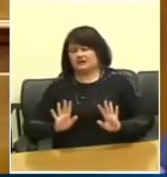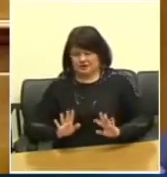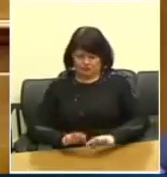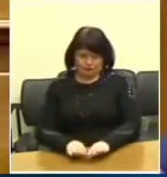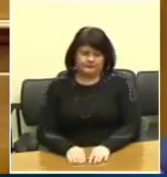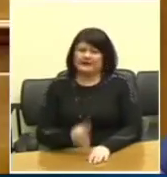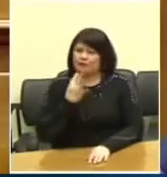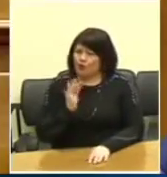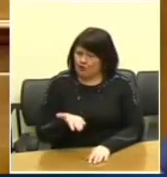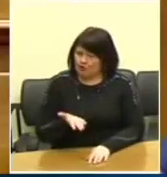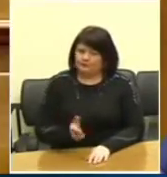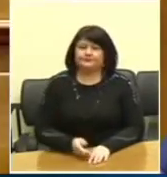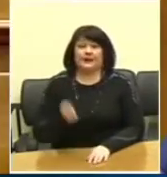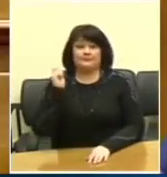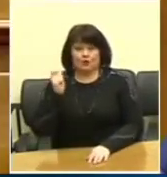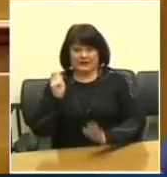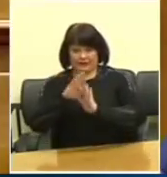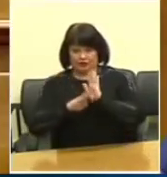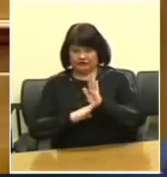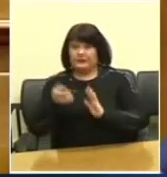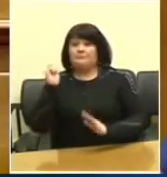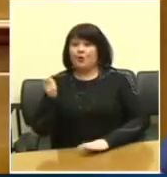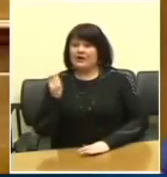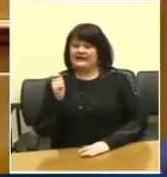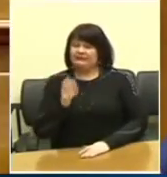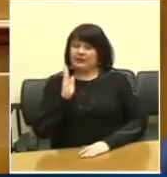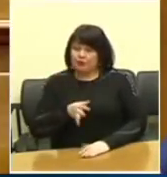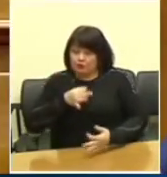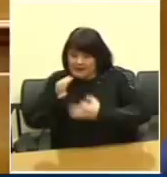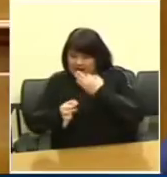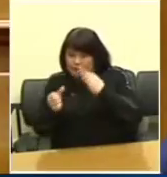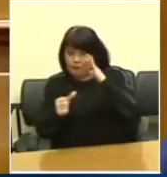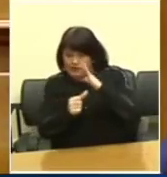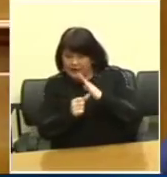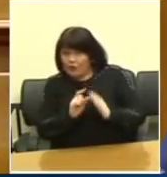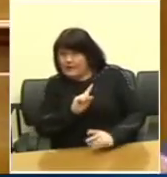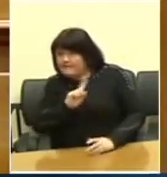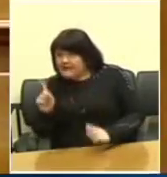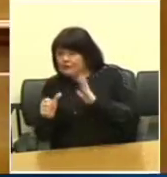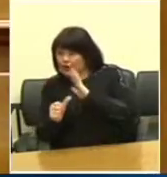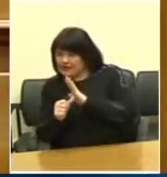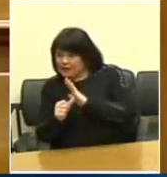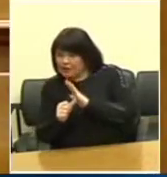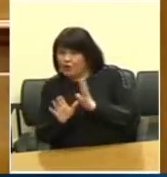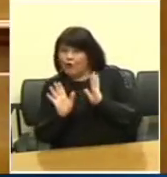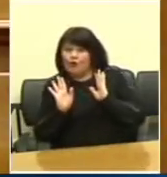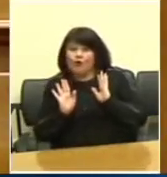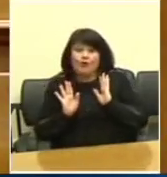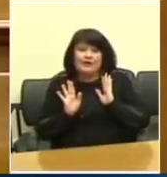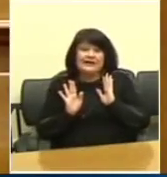Διότι ένα πολιτικό σύστημα, ένα πολίτευμα μπορεί να χαρακτηριστεί ως προεδρικό ή ημιπροεδρικό όχι με βάση τον τρόπο